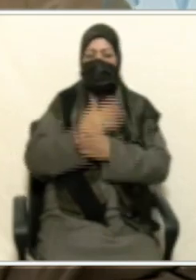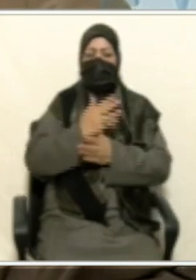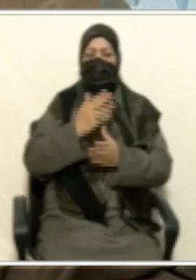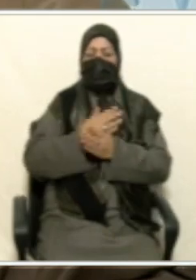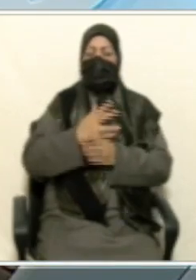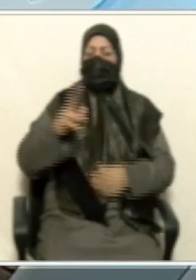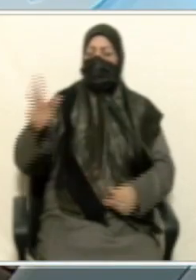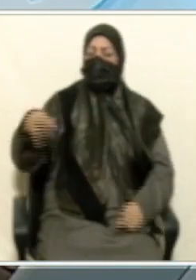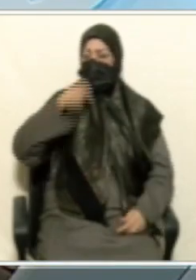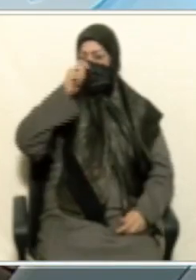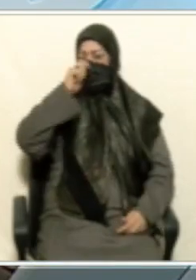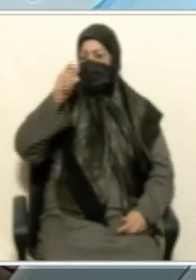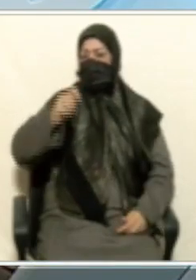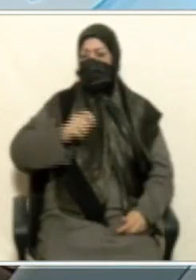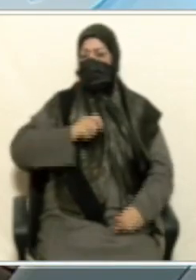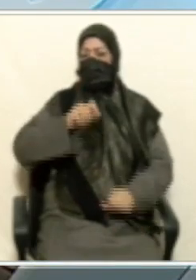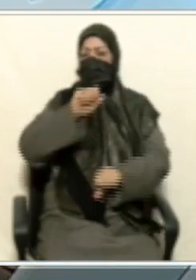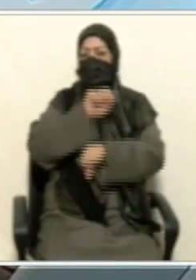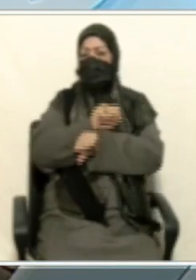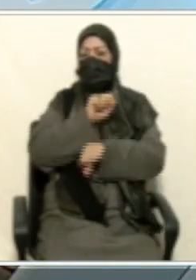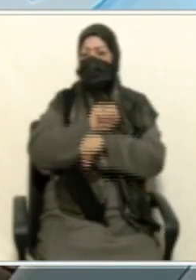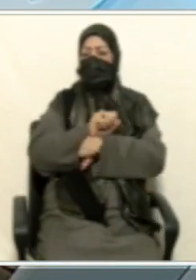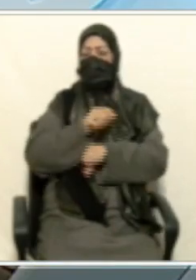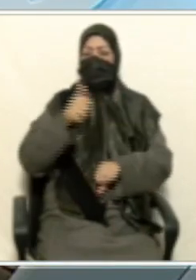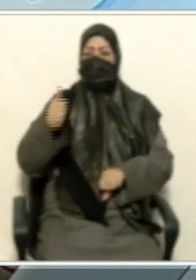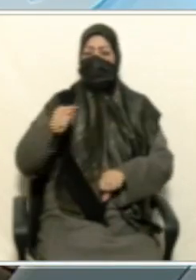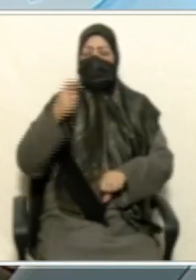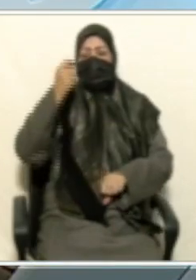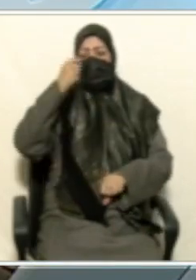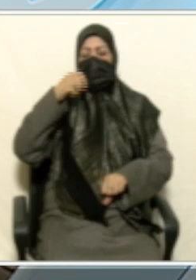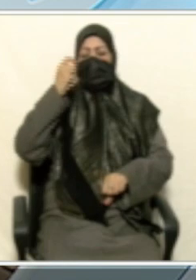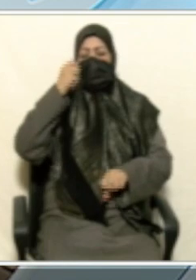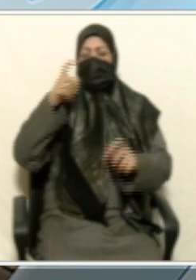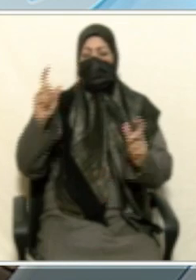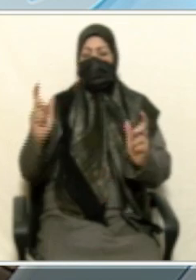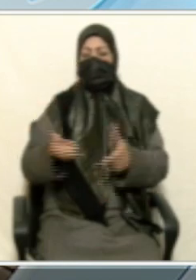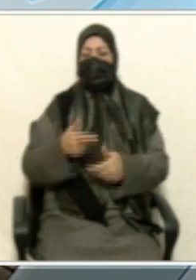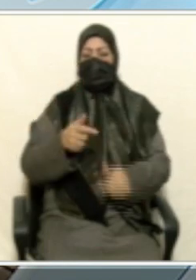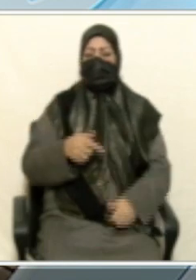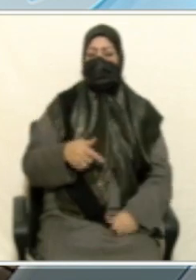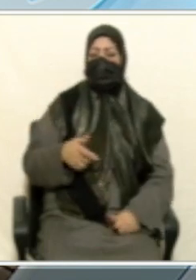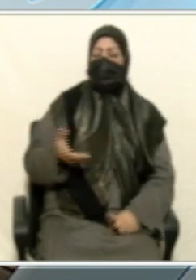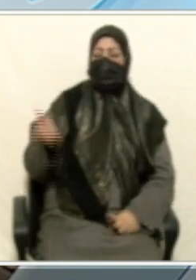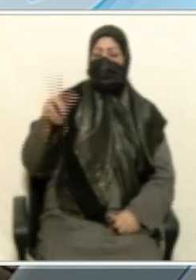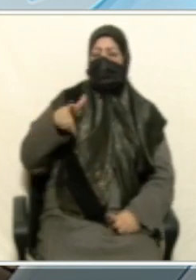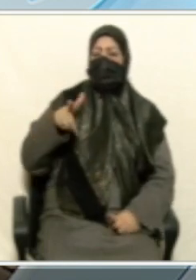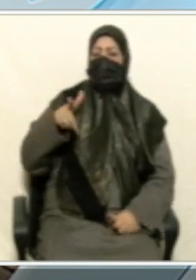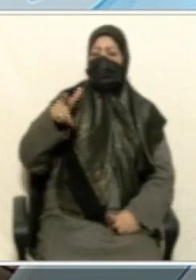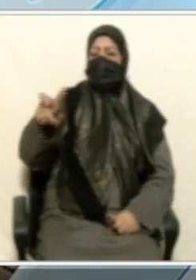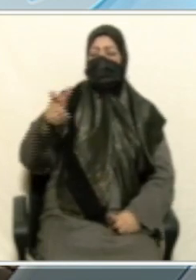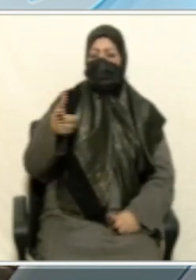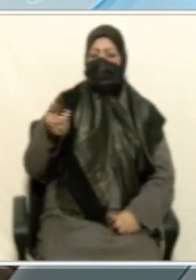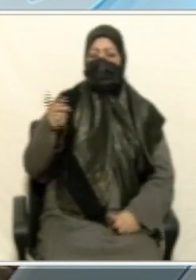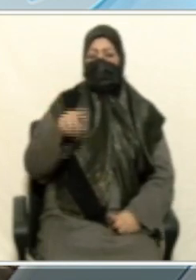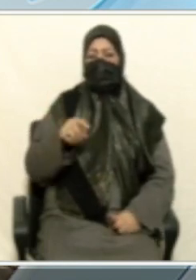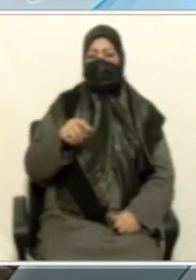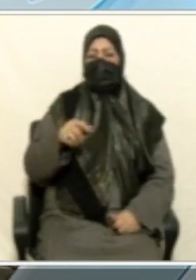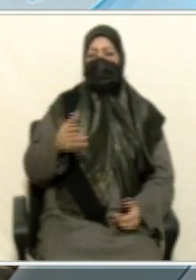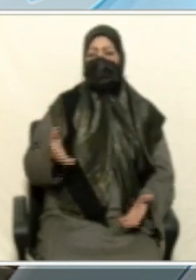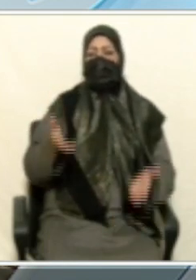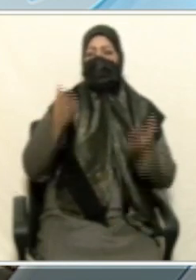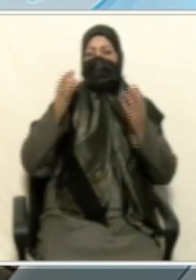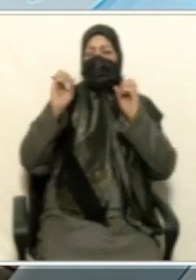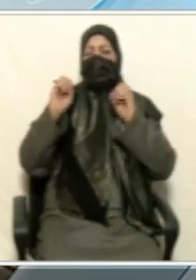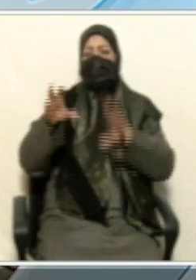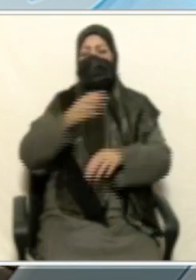روحه شاد مجرم، والشخص هذا قتل في المعارك، ونسأل الله أن يتقبل من الشهداء، هل